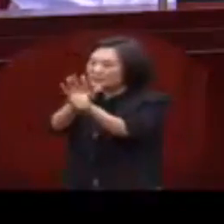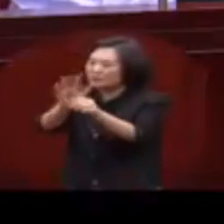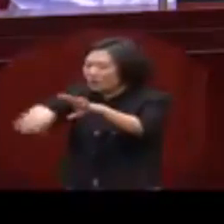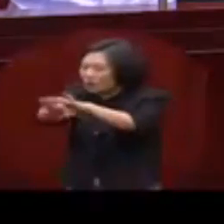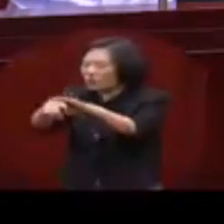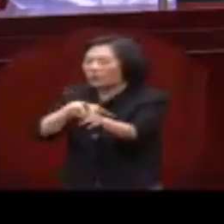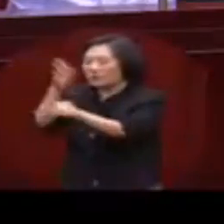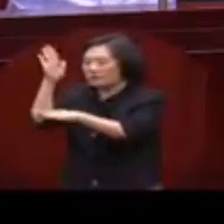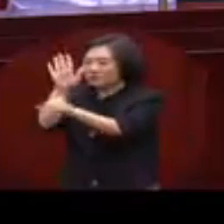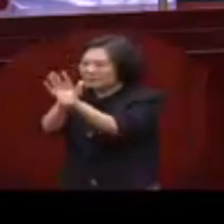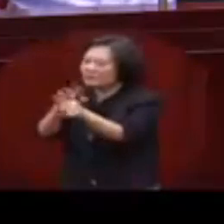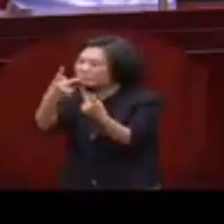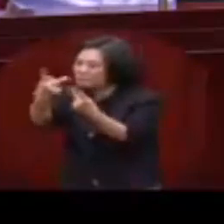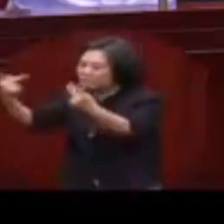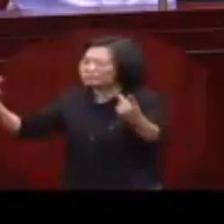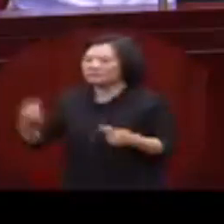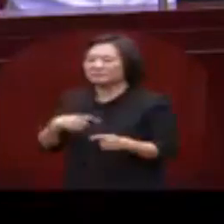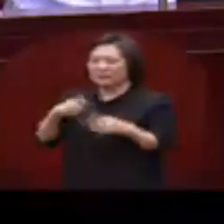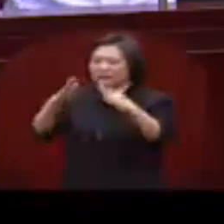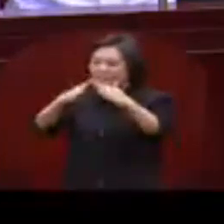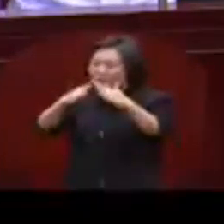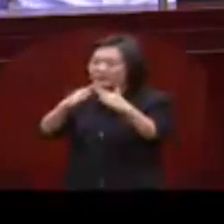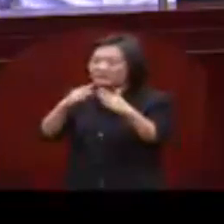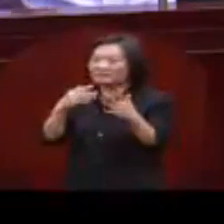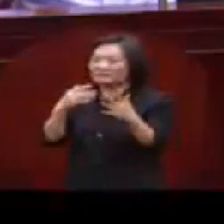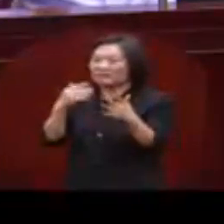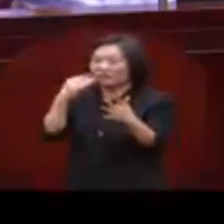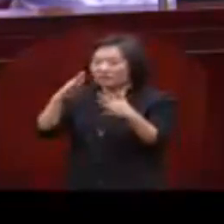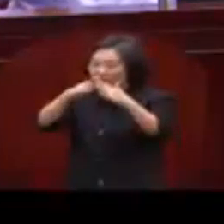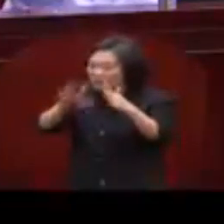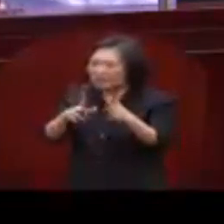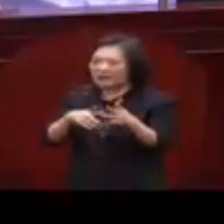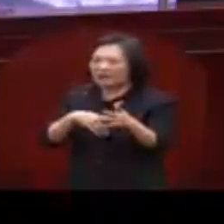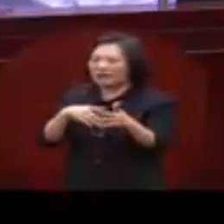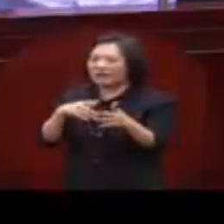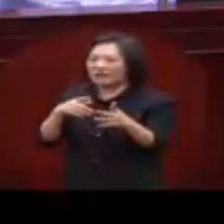了，所有这些，我们需要再静下心来，再重新思考一遍。目前台